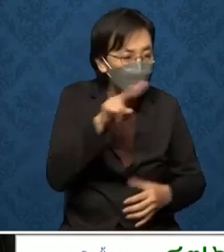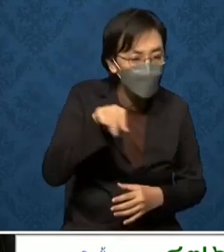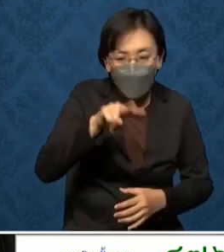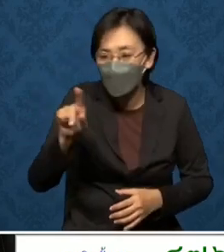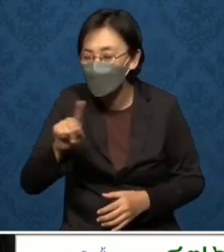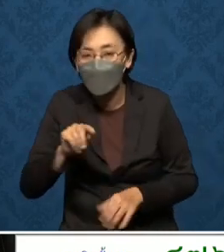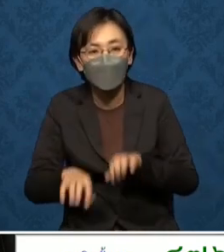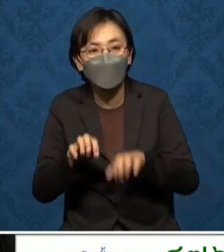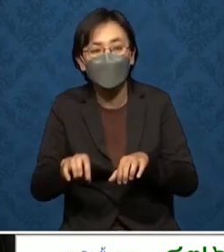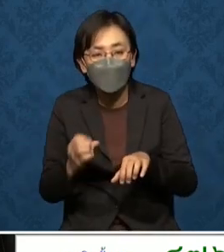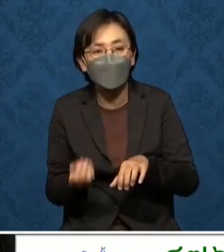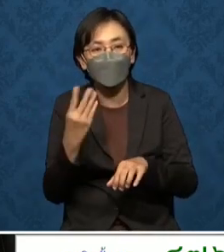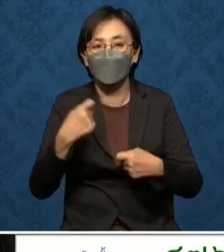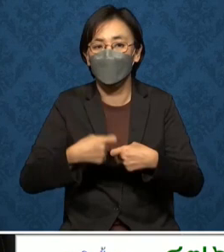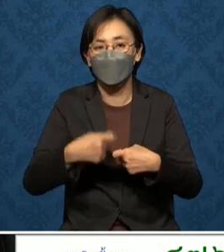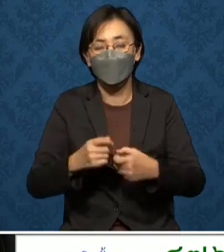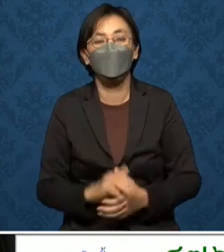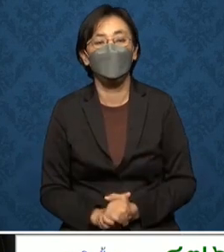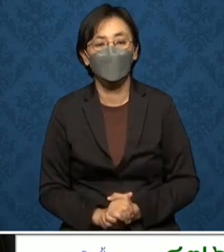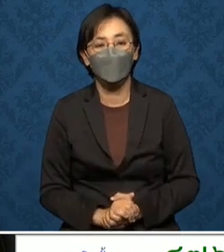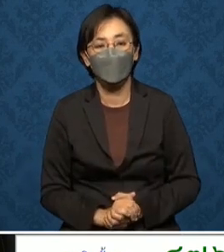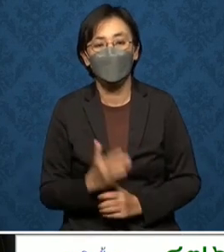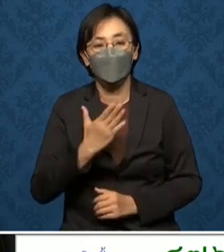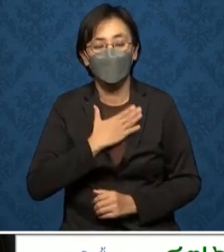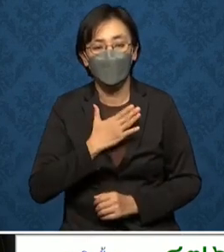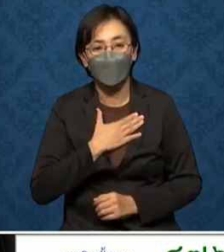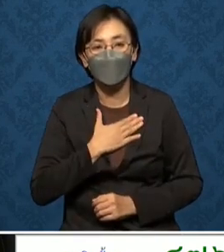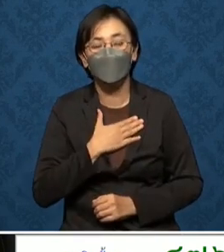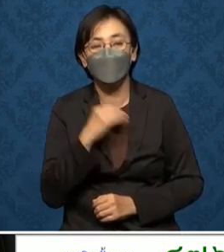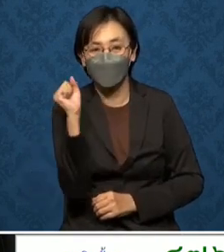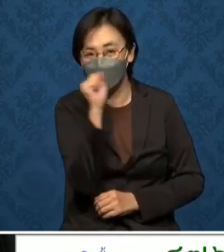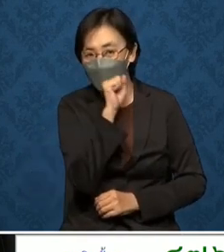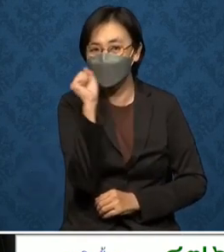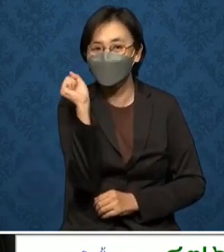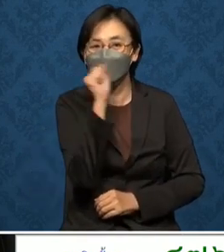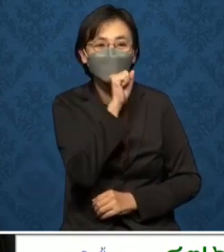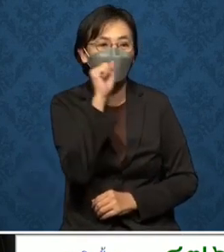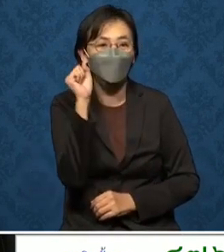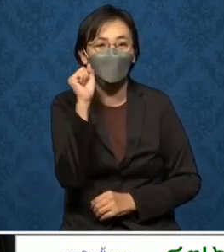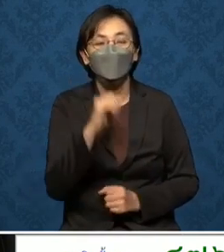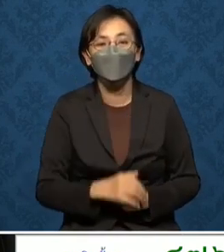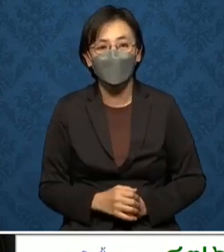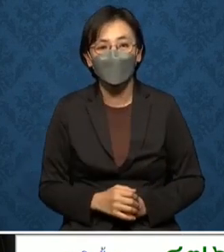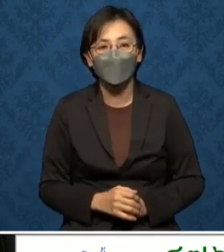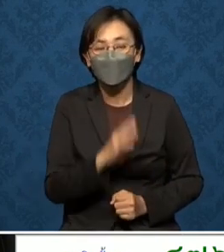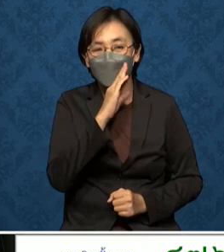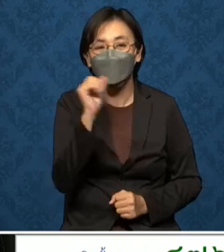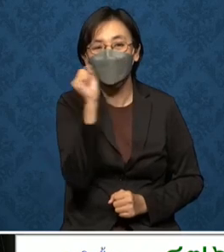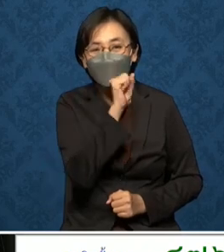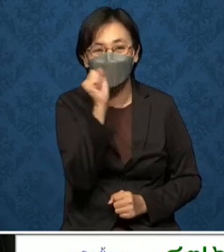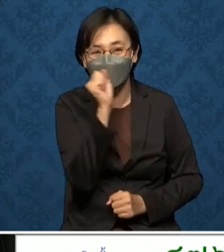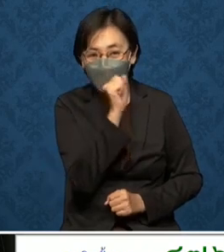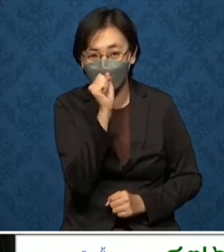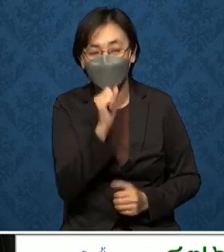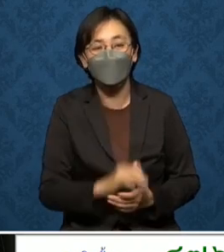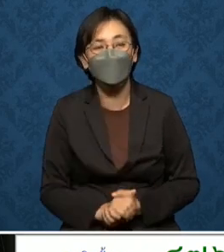ส่กรอกข้อมูลมา พออย่ผมนะครับ ถ้าผมเป็ักร้องอย่างเดกๆนะครับ